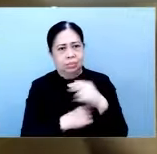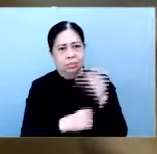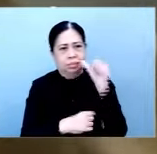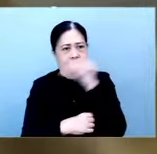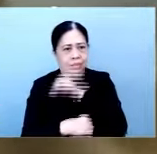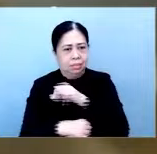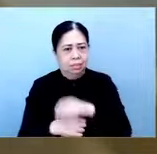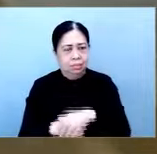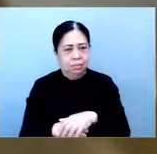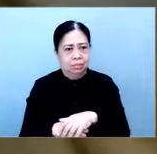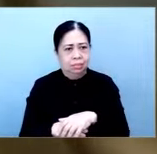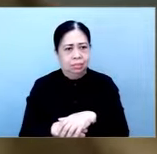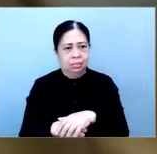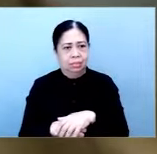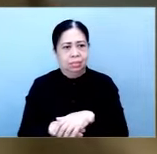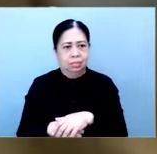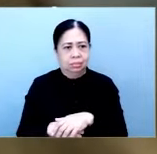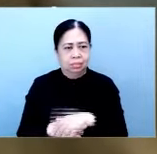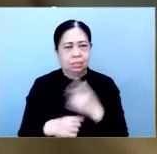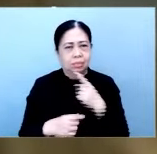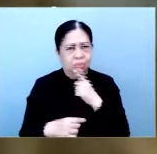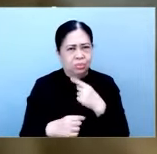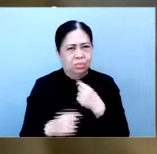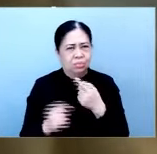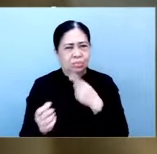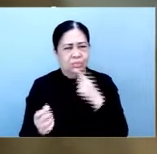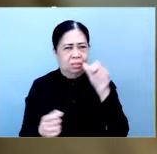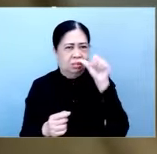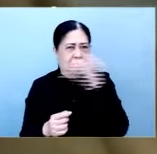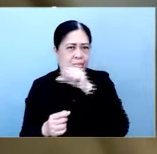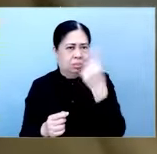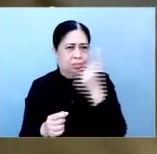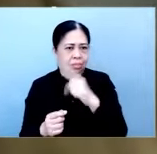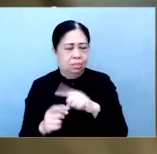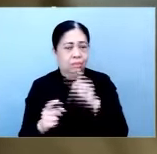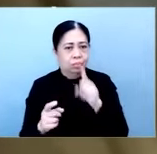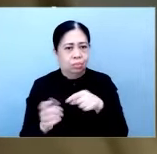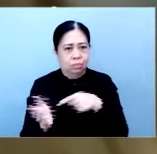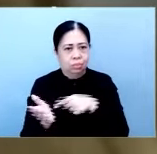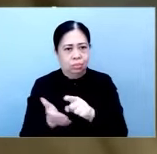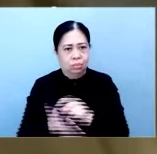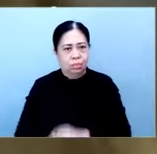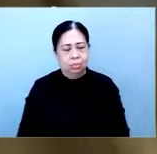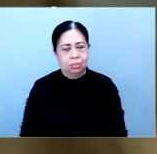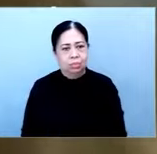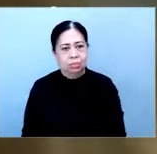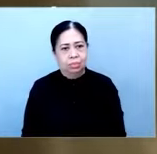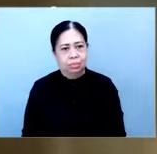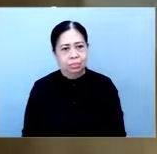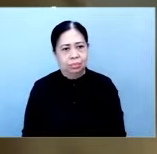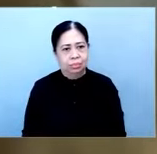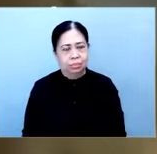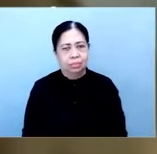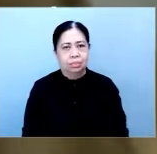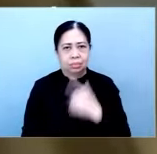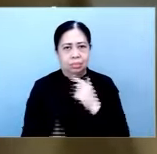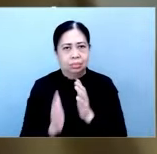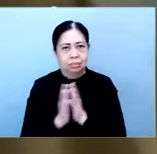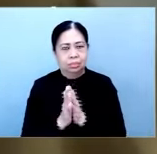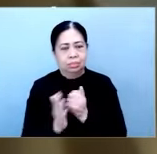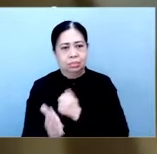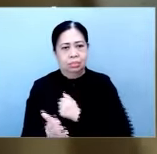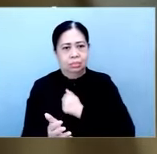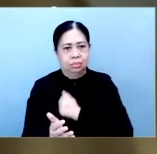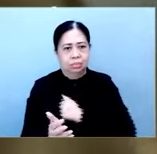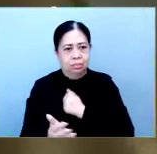alak. Dala lang talaga yun ng aking kalasingan, pero magbabayad naman talaga ako noon. Humihingi lang din ako ng